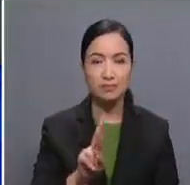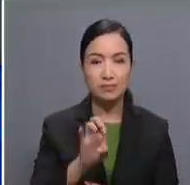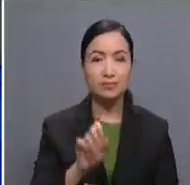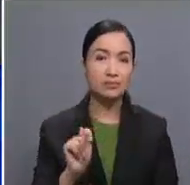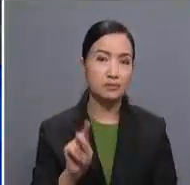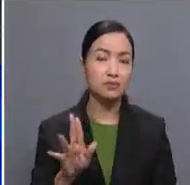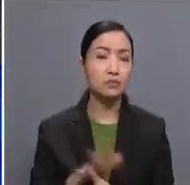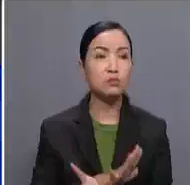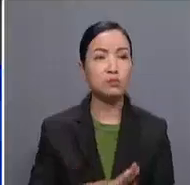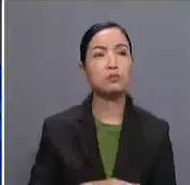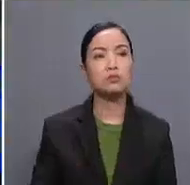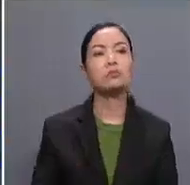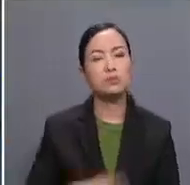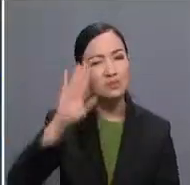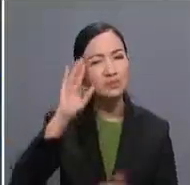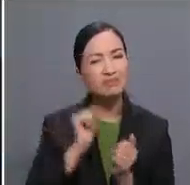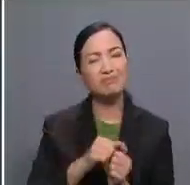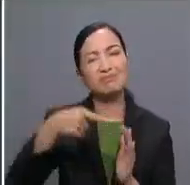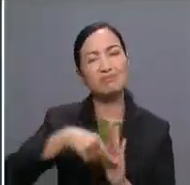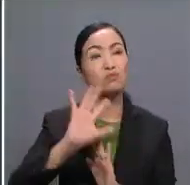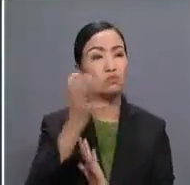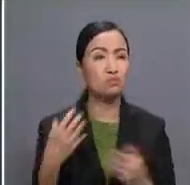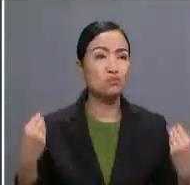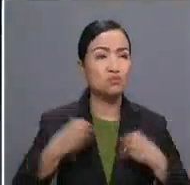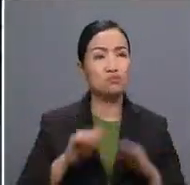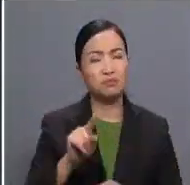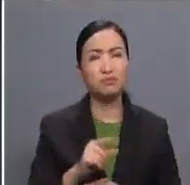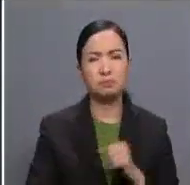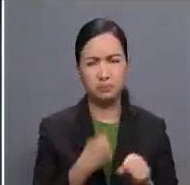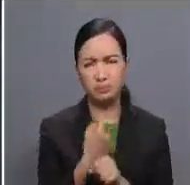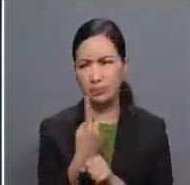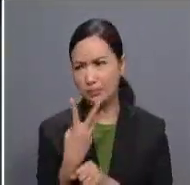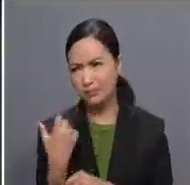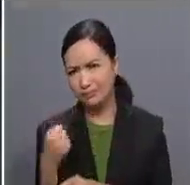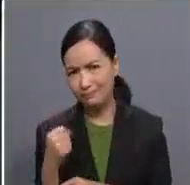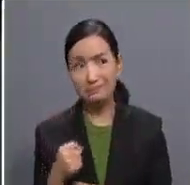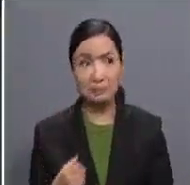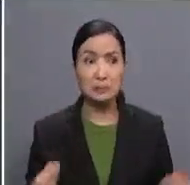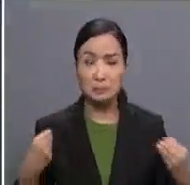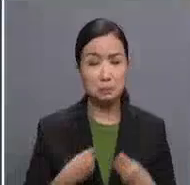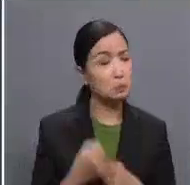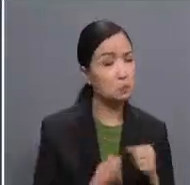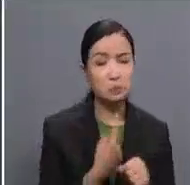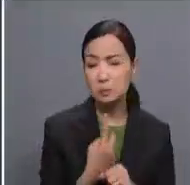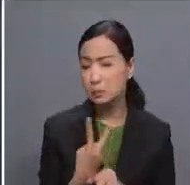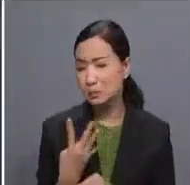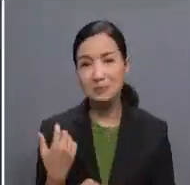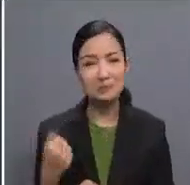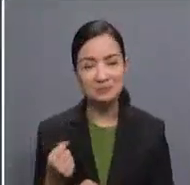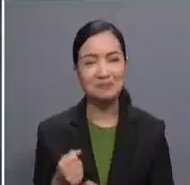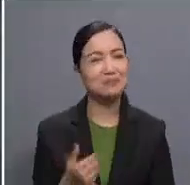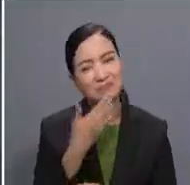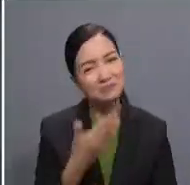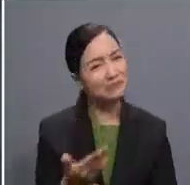สภ.เมืองพิษณุโลกก็แต่งชุดซานต้าแบบนี้มากว่า10ปีแล้วนะคะไม่ได้แต่งเป็นปีแรกนะคะชุดเดียวคุ้มค่ะใช้ได้ทุกปีถ้าพี่ไม่อ้วนขึ้นหรือผอมลงนะ